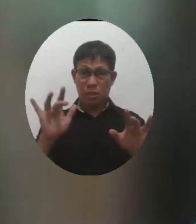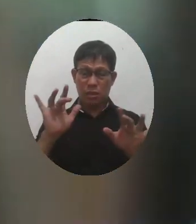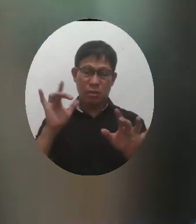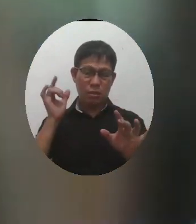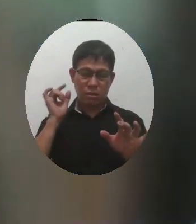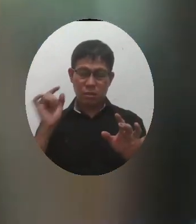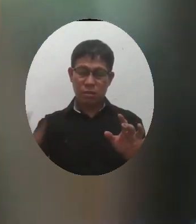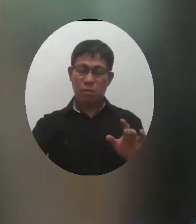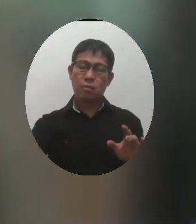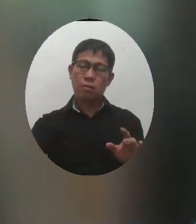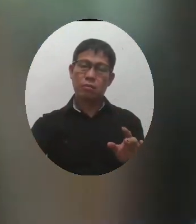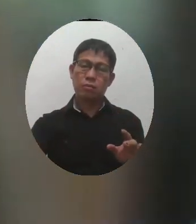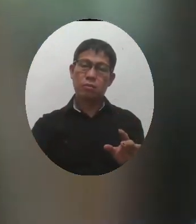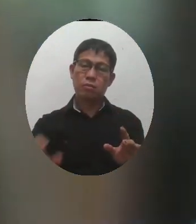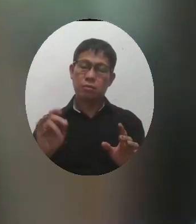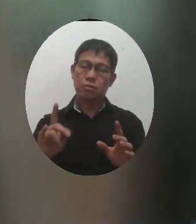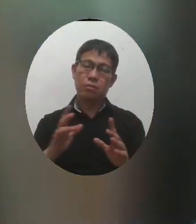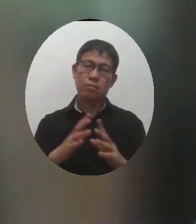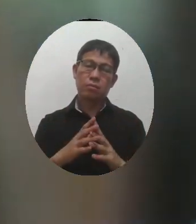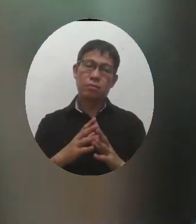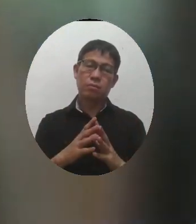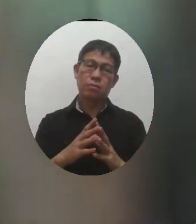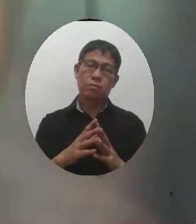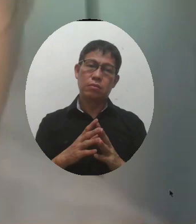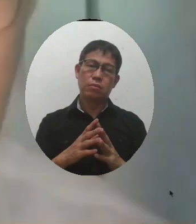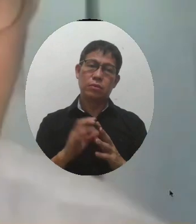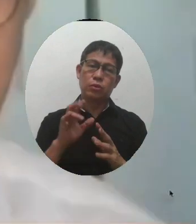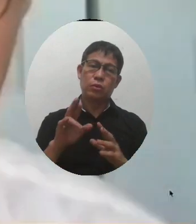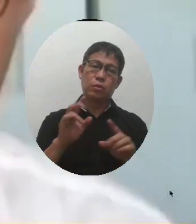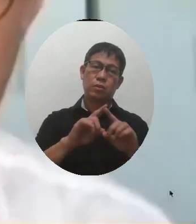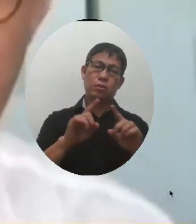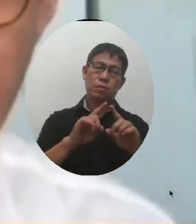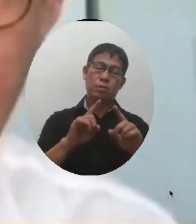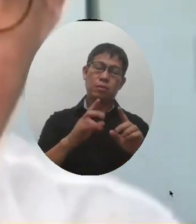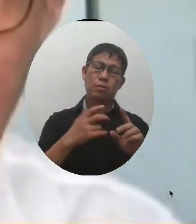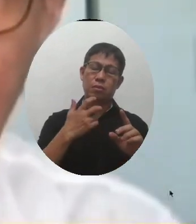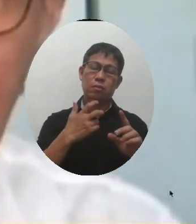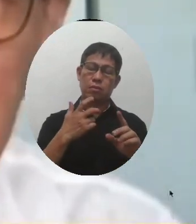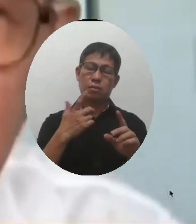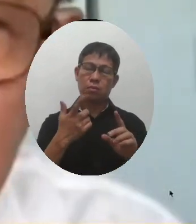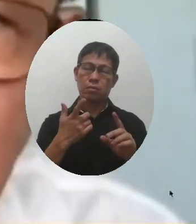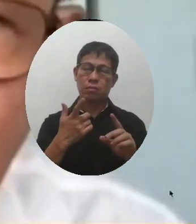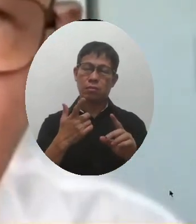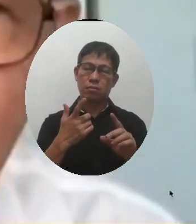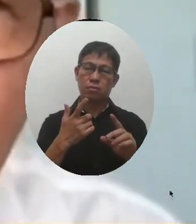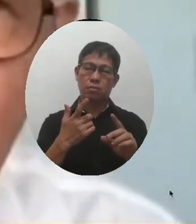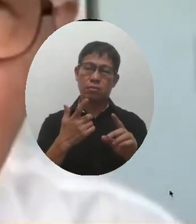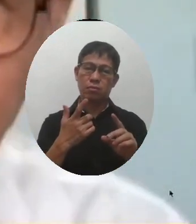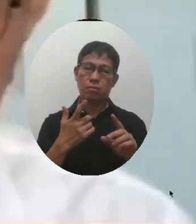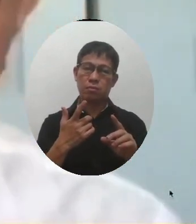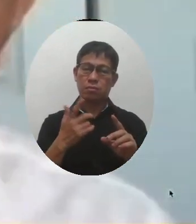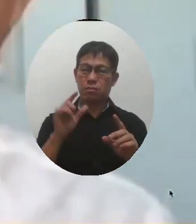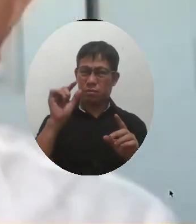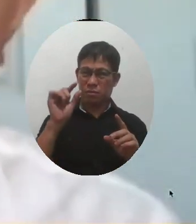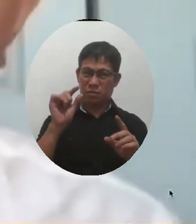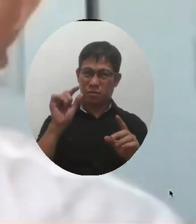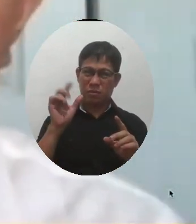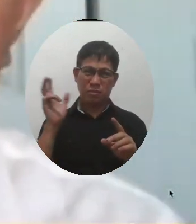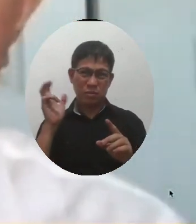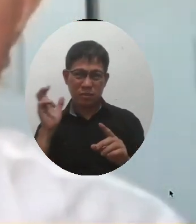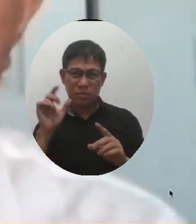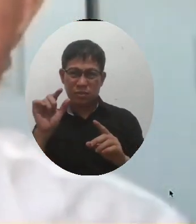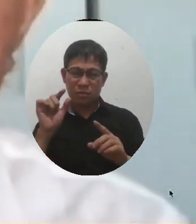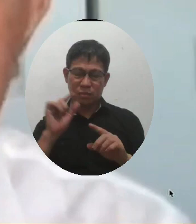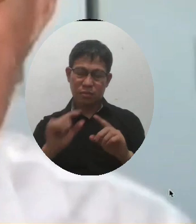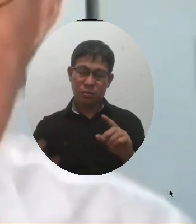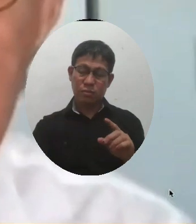pagdinig, maaaring nakaririnig ng ilang mga tunog o mga salita. Nakapagsasalita din,